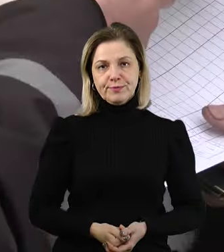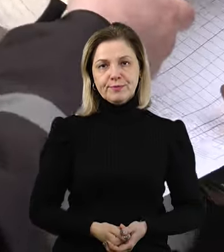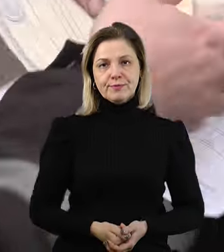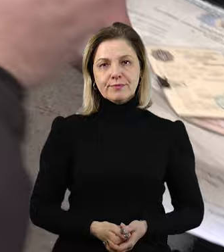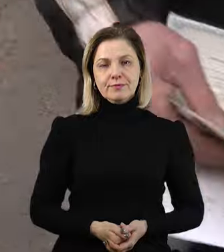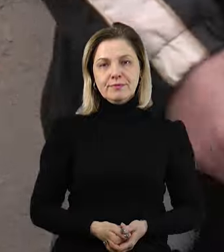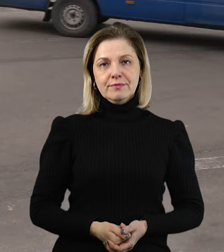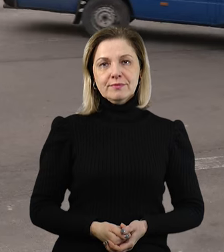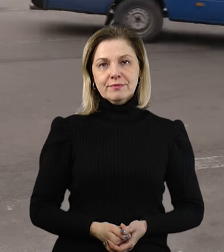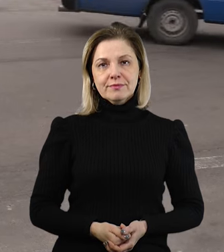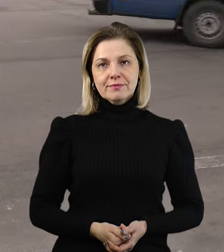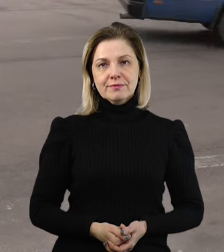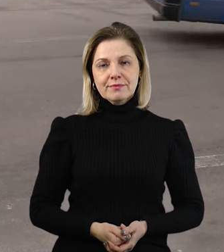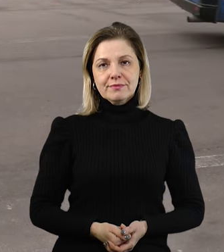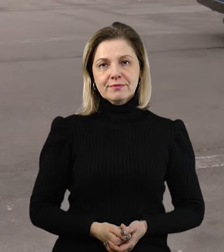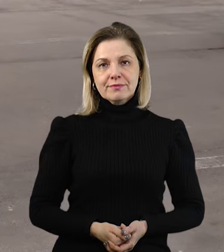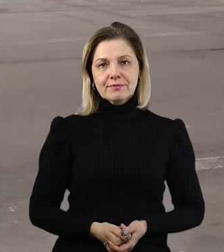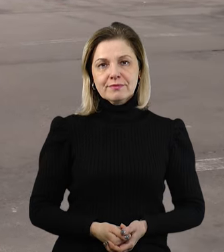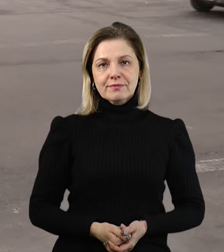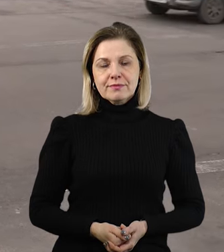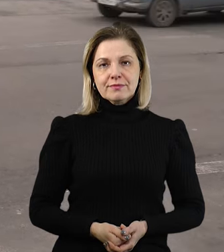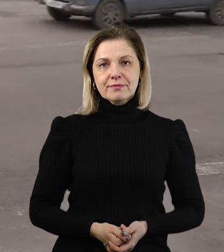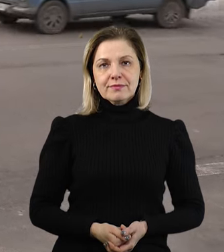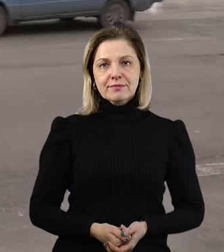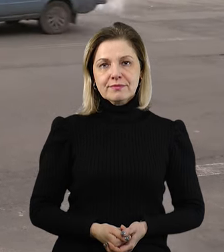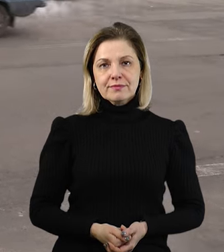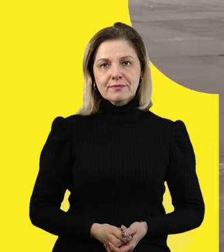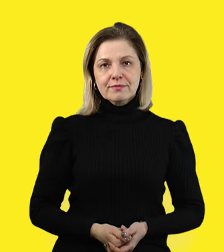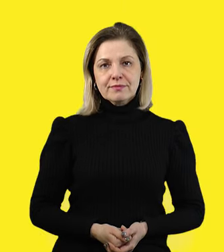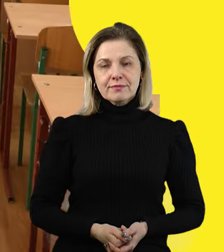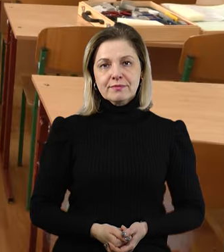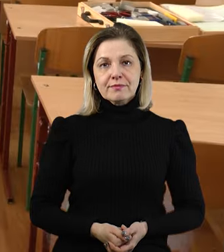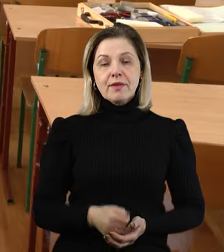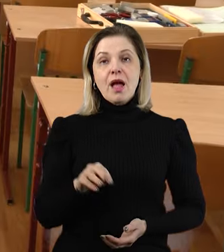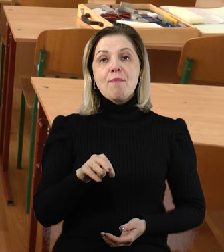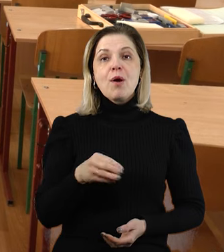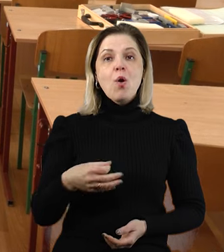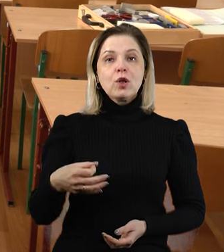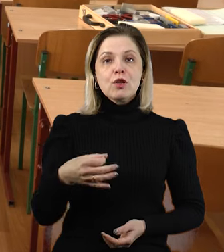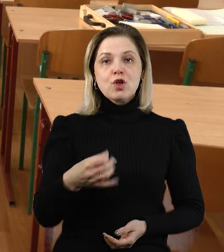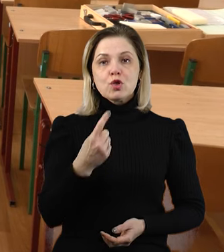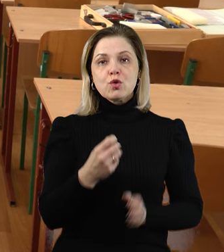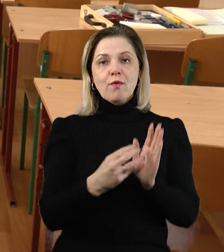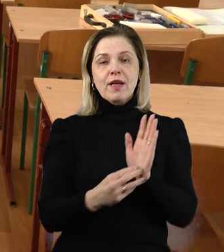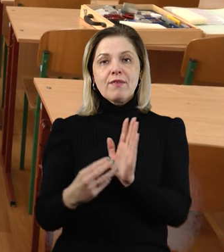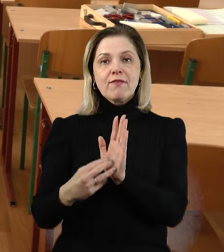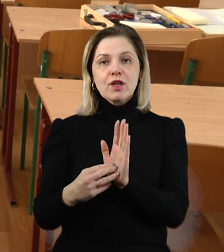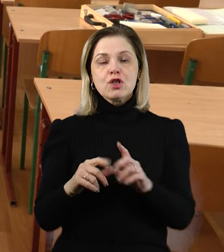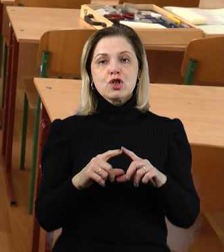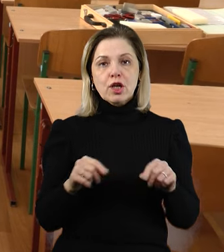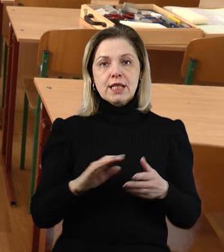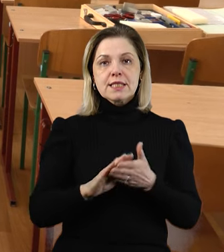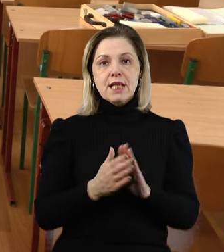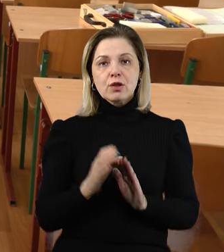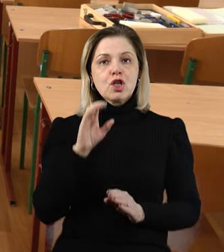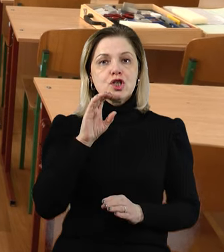Назарій Рубаняк, Юрій Руденко, Суспільне, новини, Миколаїв. На Миколаївщині 188 шкіл